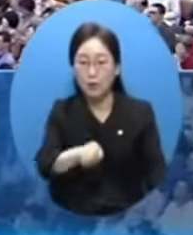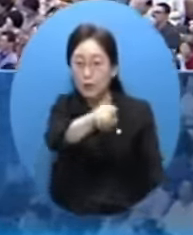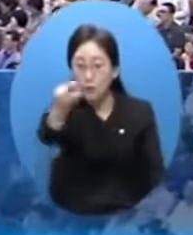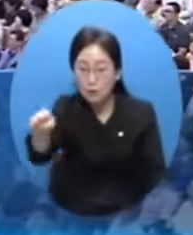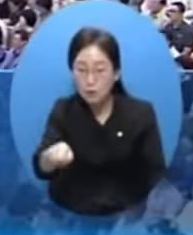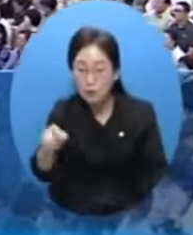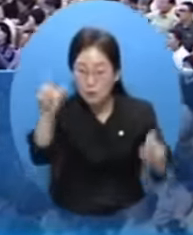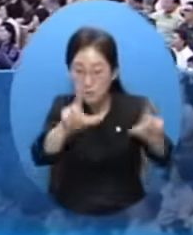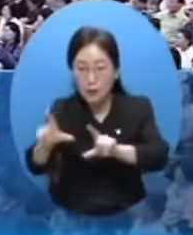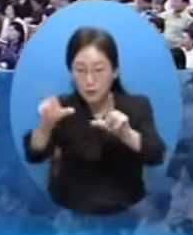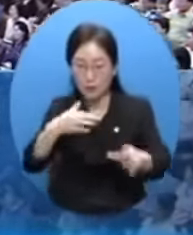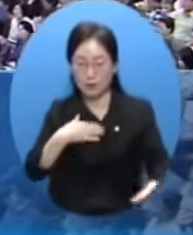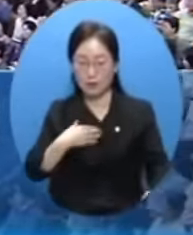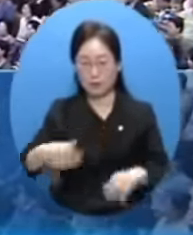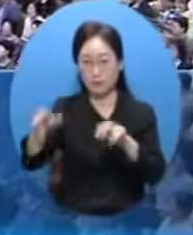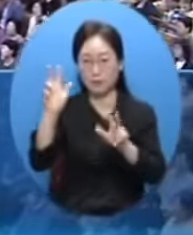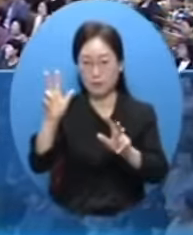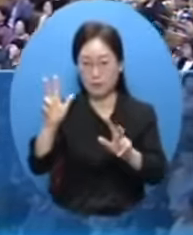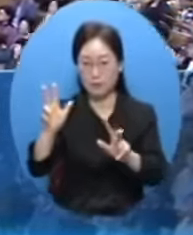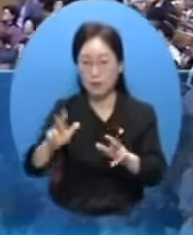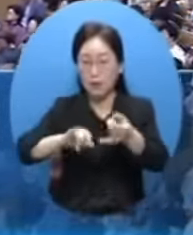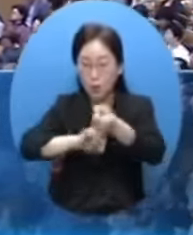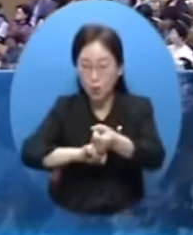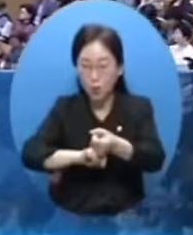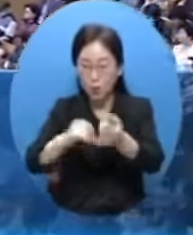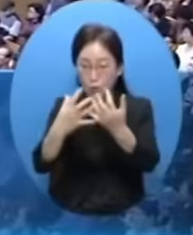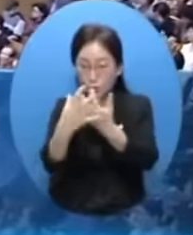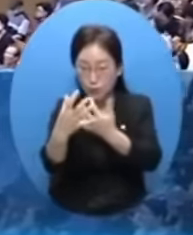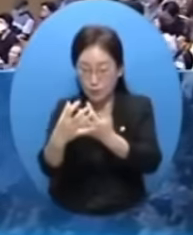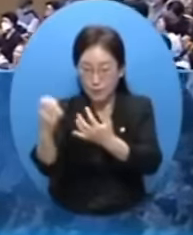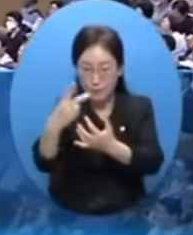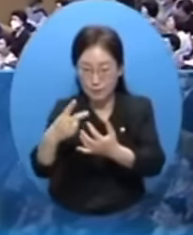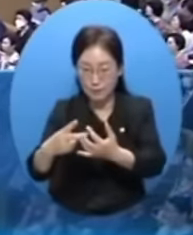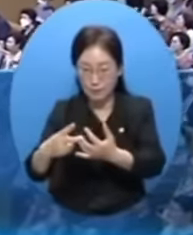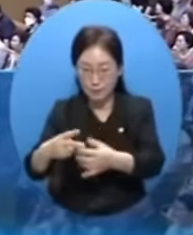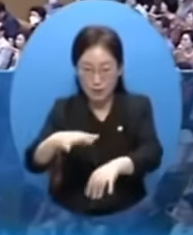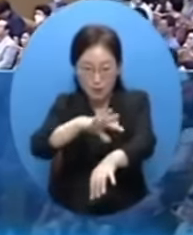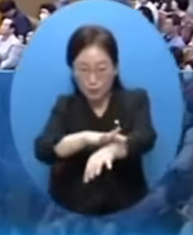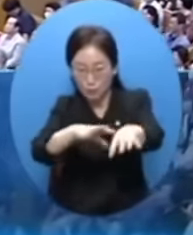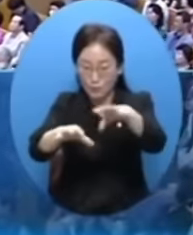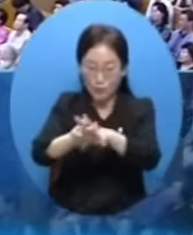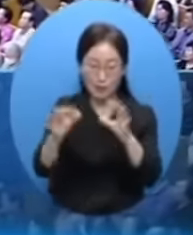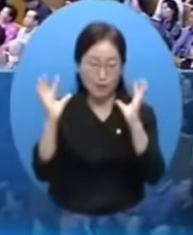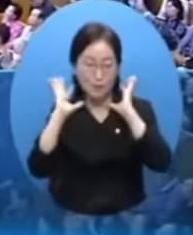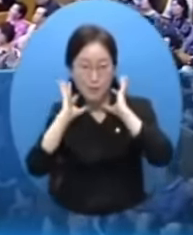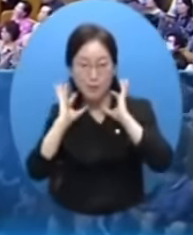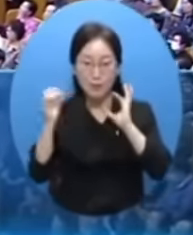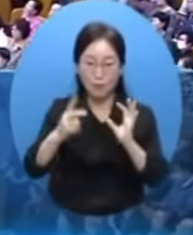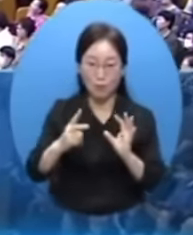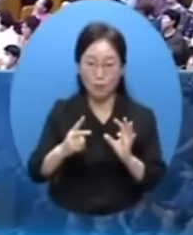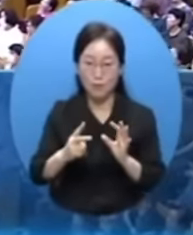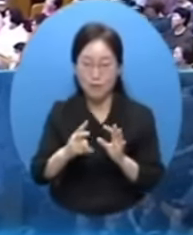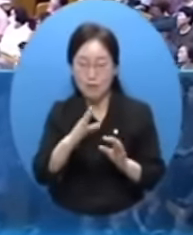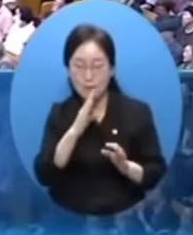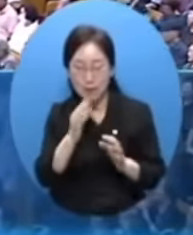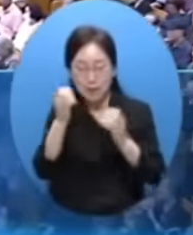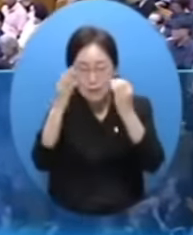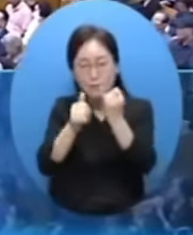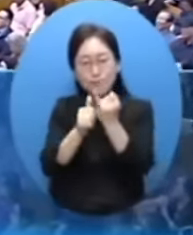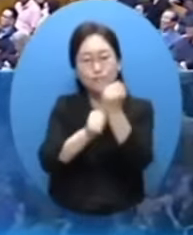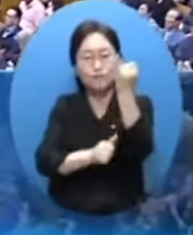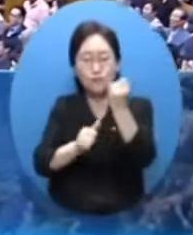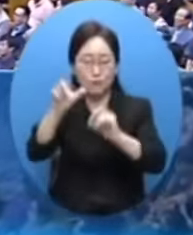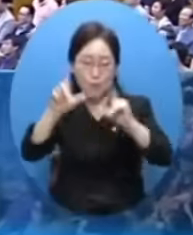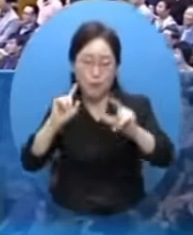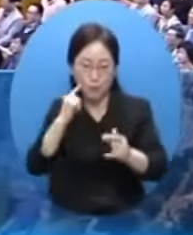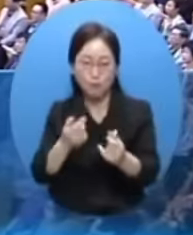삶으로 맹세하노니 내가 반드시 그 모든 무리를 장식처럼 몸에 차며 그것을 띠기를 신부처럼 할